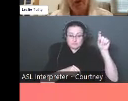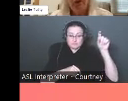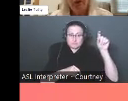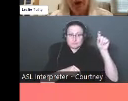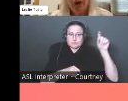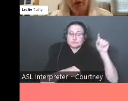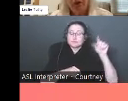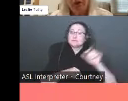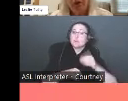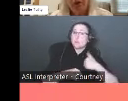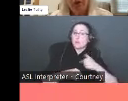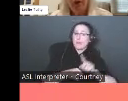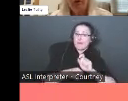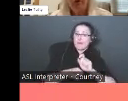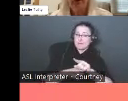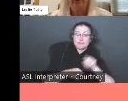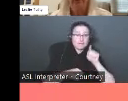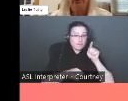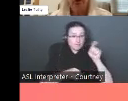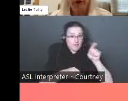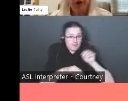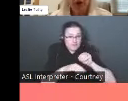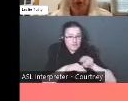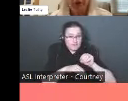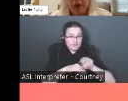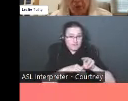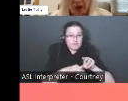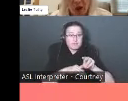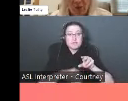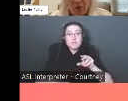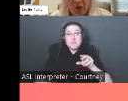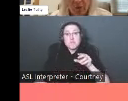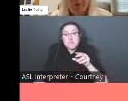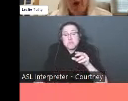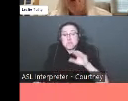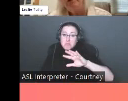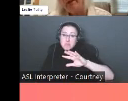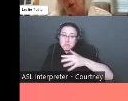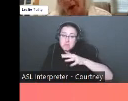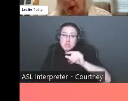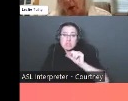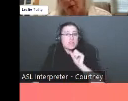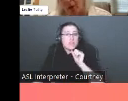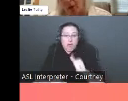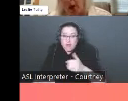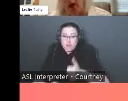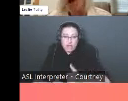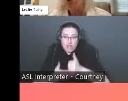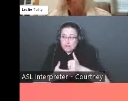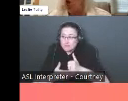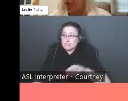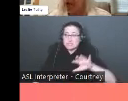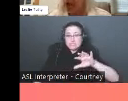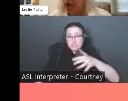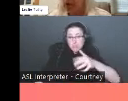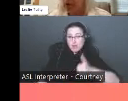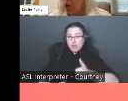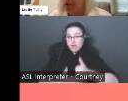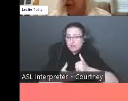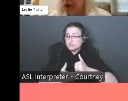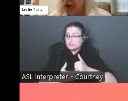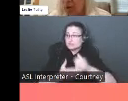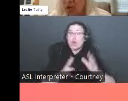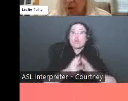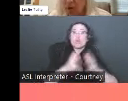un intervenant professionnel, et est-ce qu'on a posé la question, est-ce que vous avez trouvé que c'était pas du tout ou un tout petit